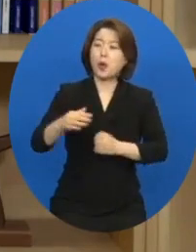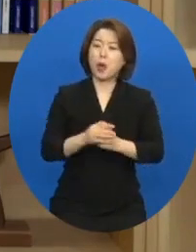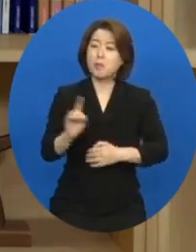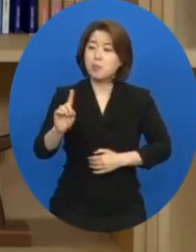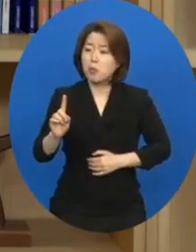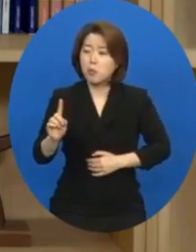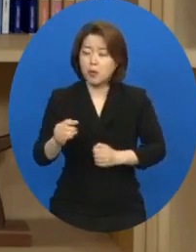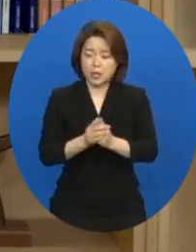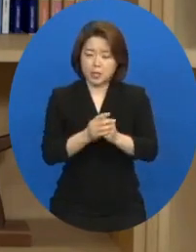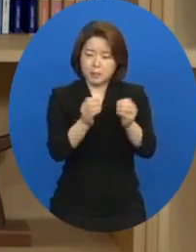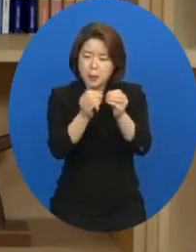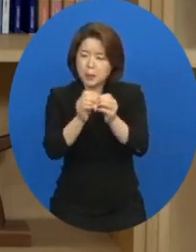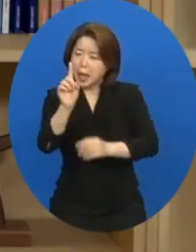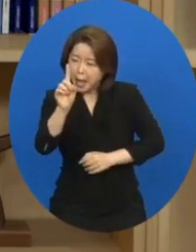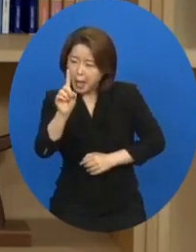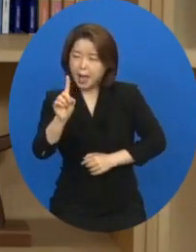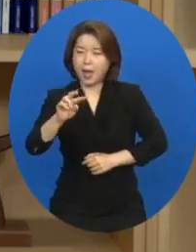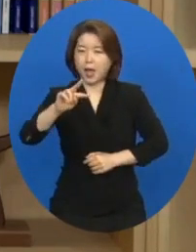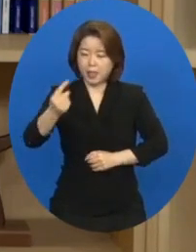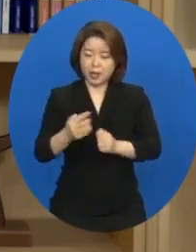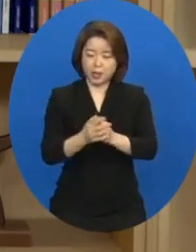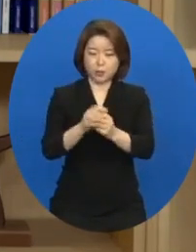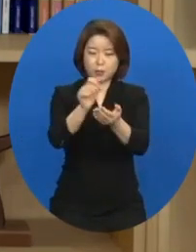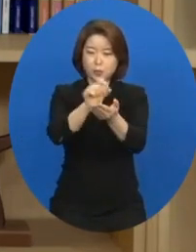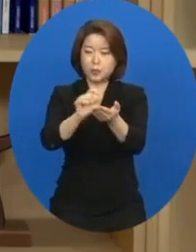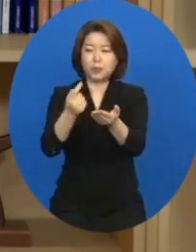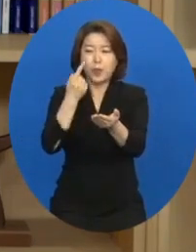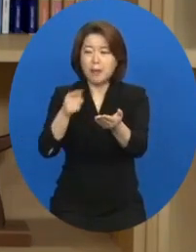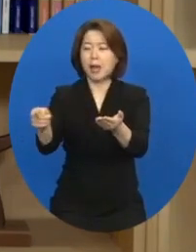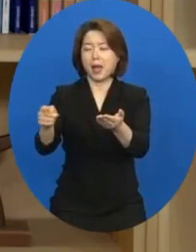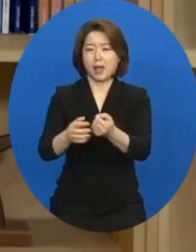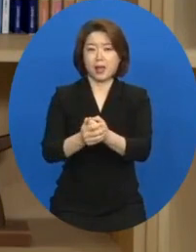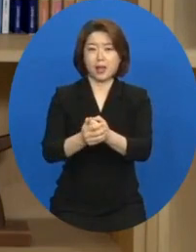좋으니 그저 한 마디 말이라도 쓰라고